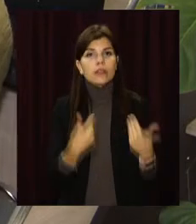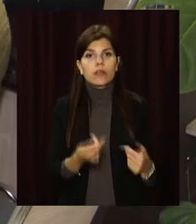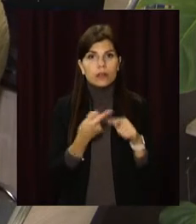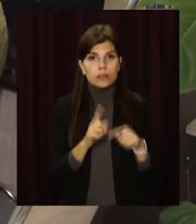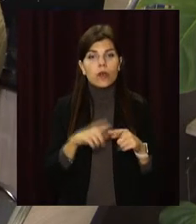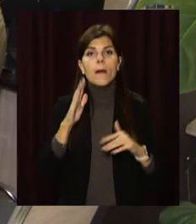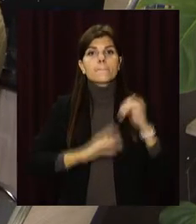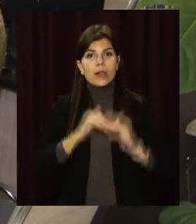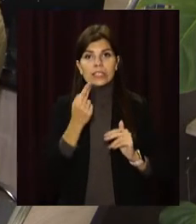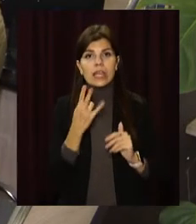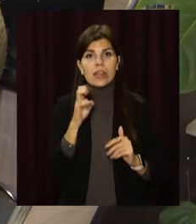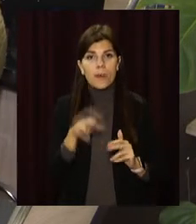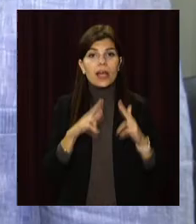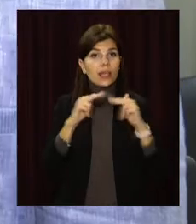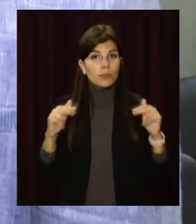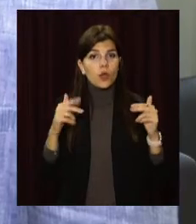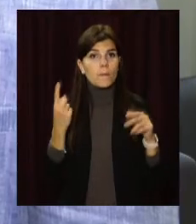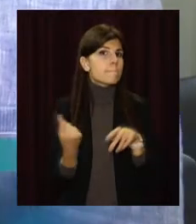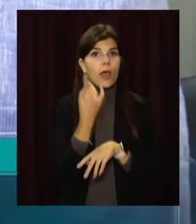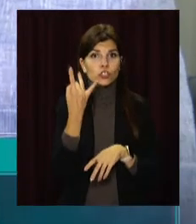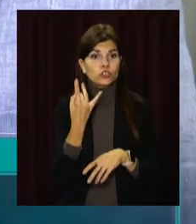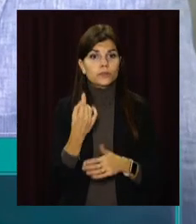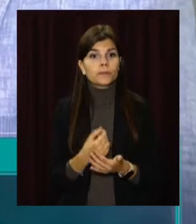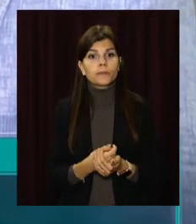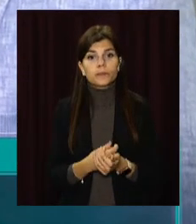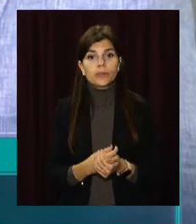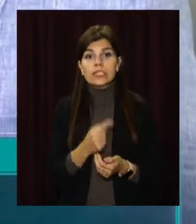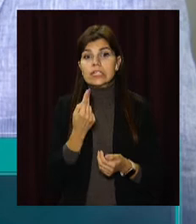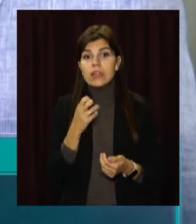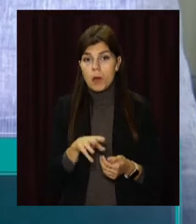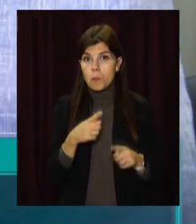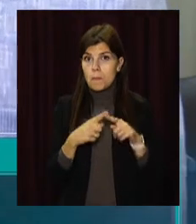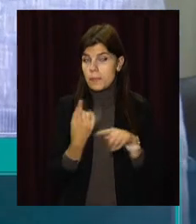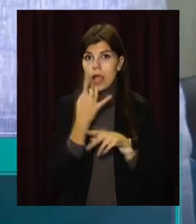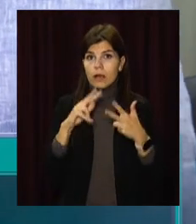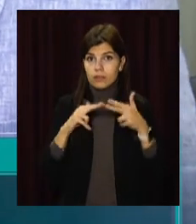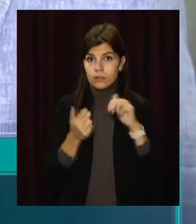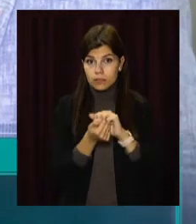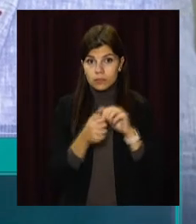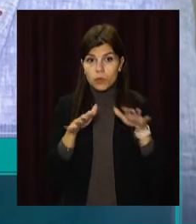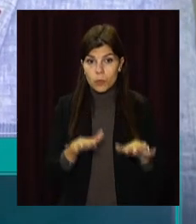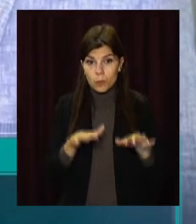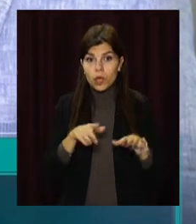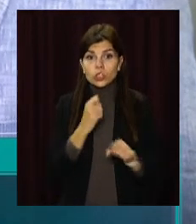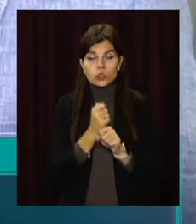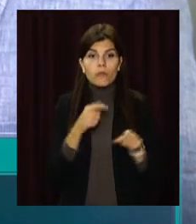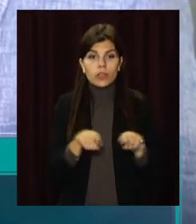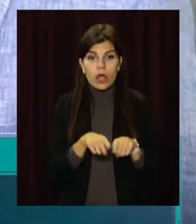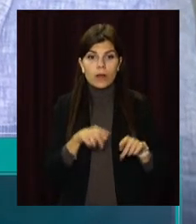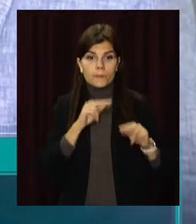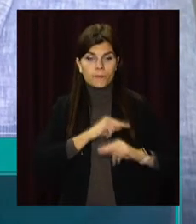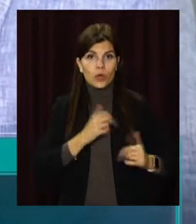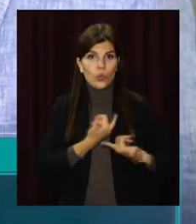практикується у ЦНАПах Дніпропетровщини вперше. Це перший ЦНАП в місті Кам'янський, який зробив таку услугу для громадян